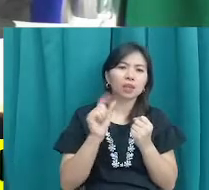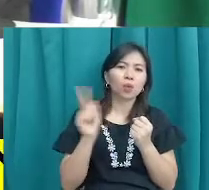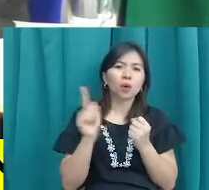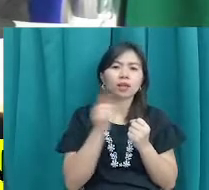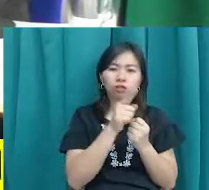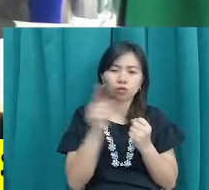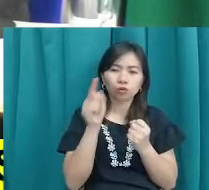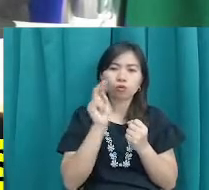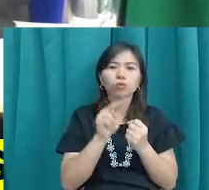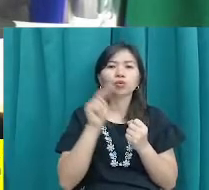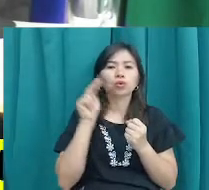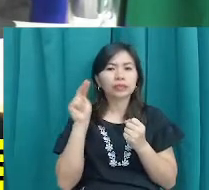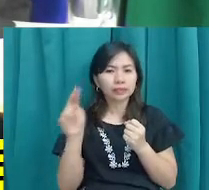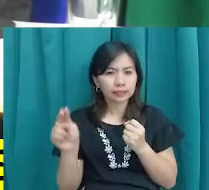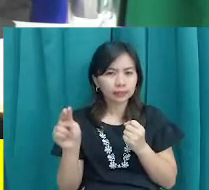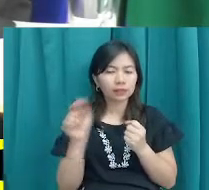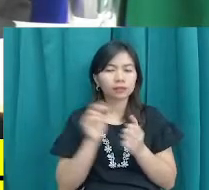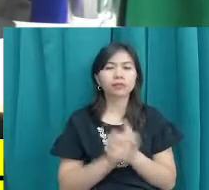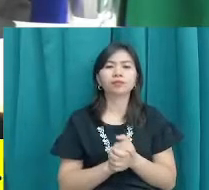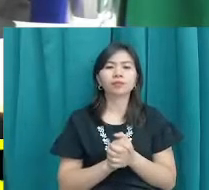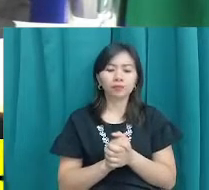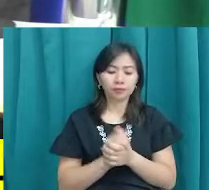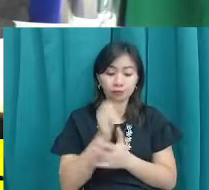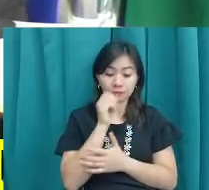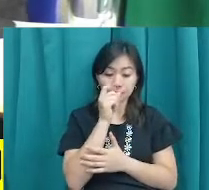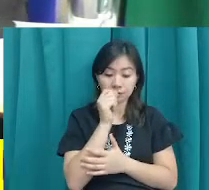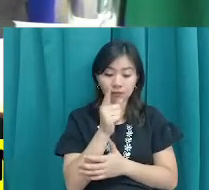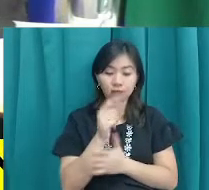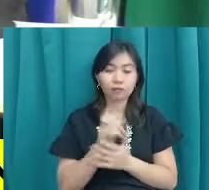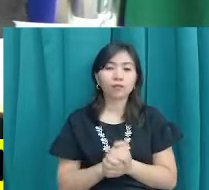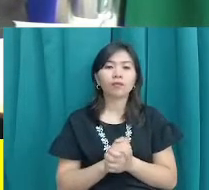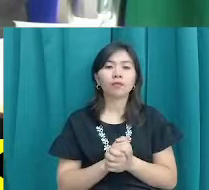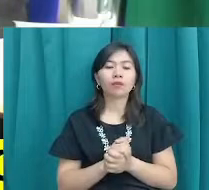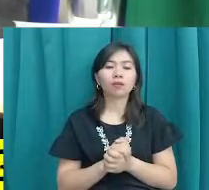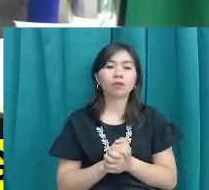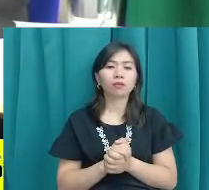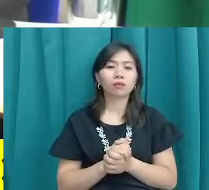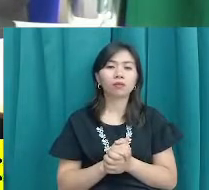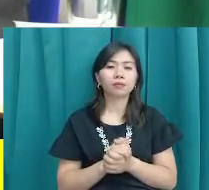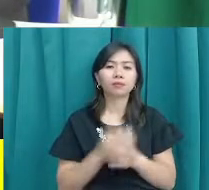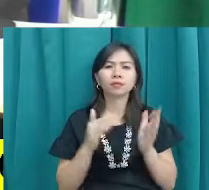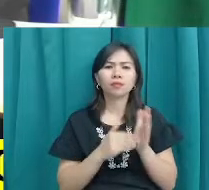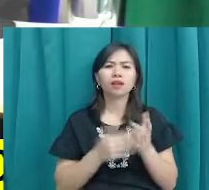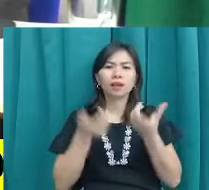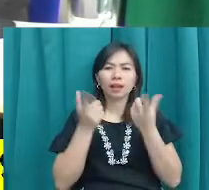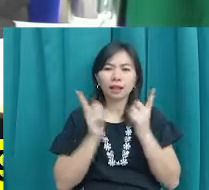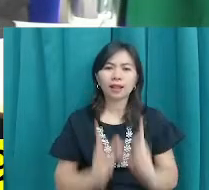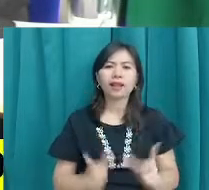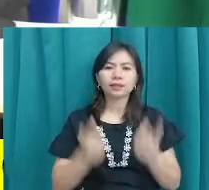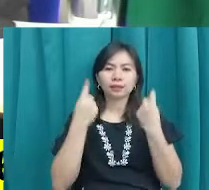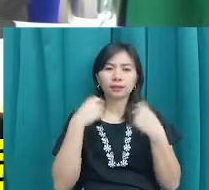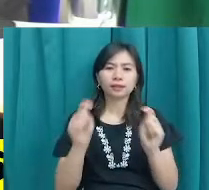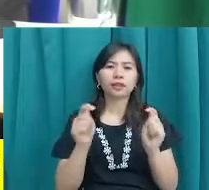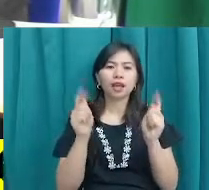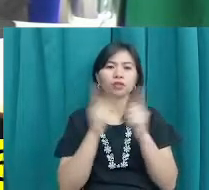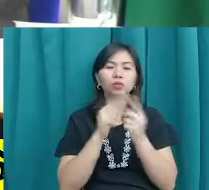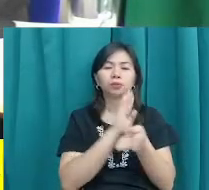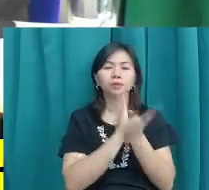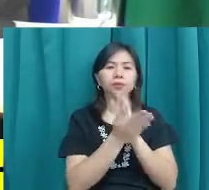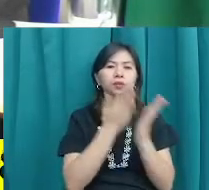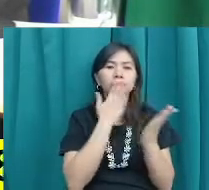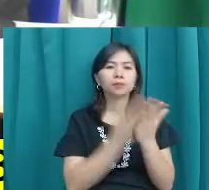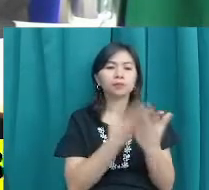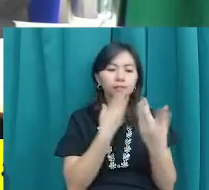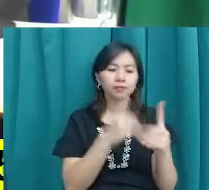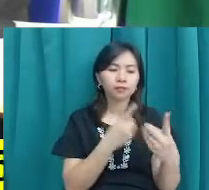need. Alala niyo yun? Sinabi ko po sa inyo noong Tuesday na umaga. Diba? Sikapin natin para maging mabuting disciple